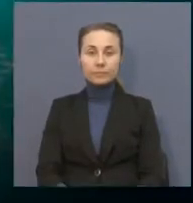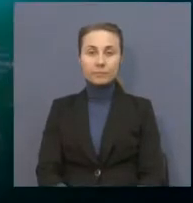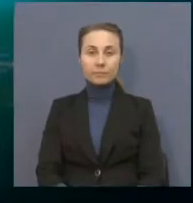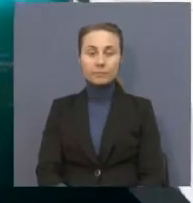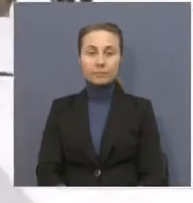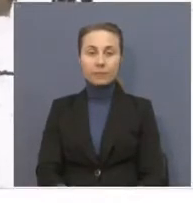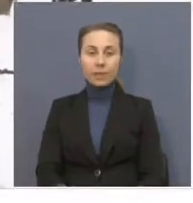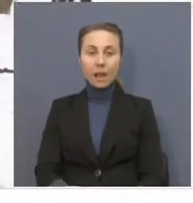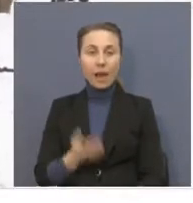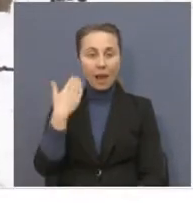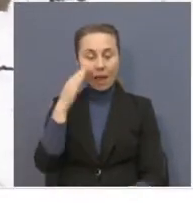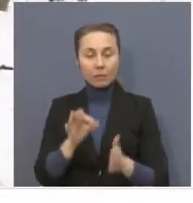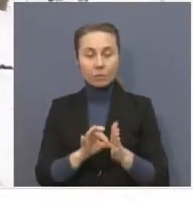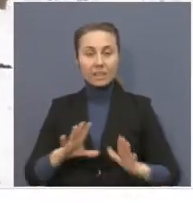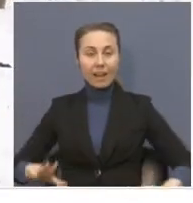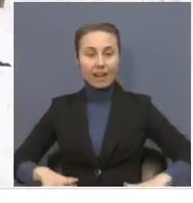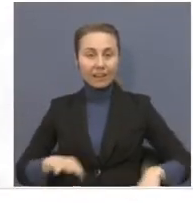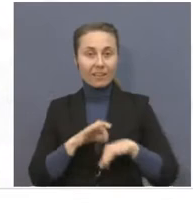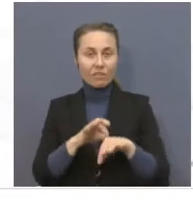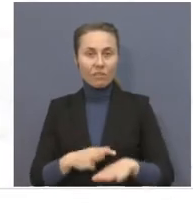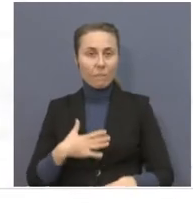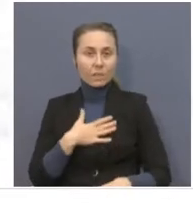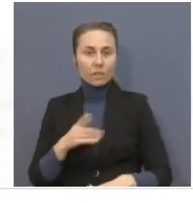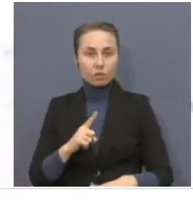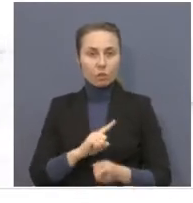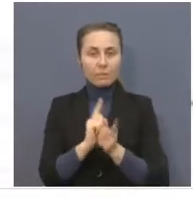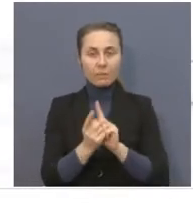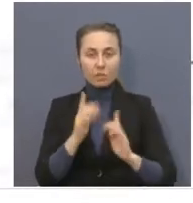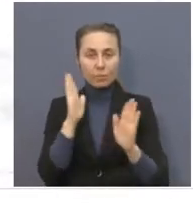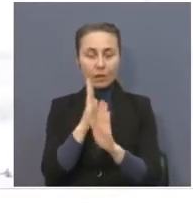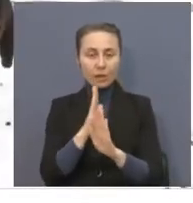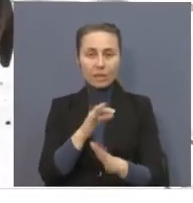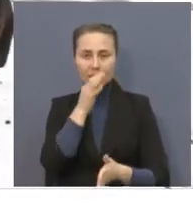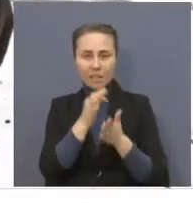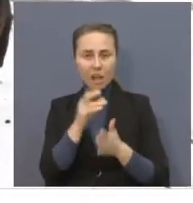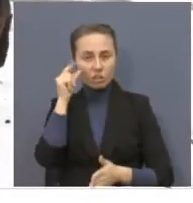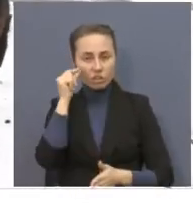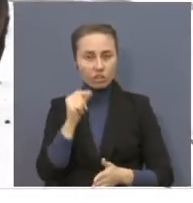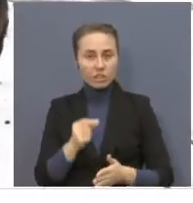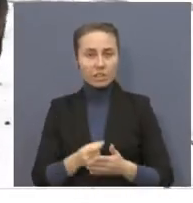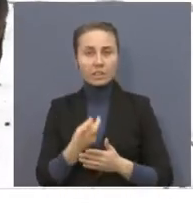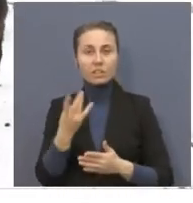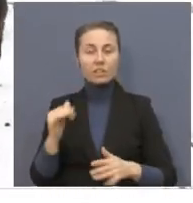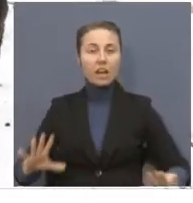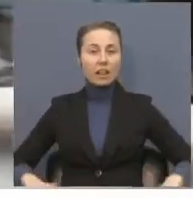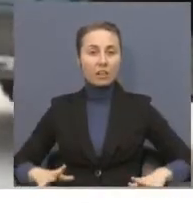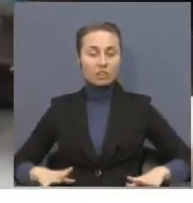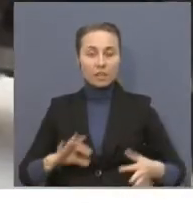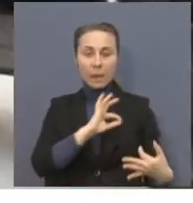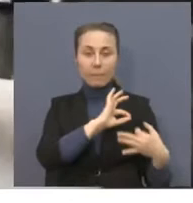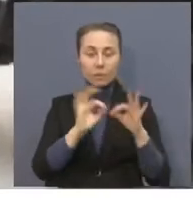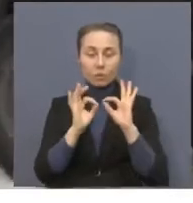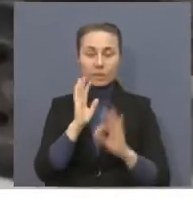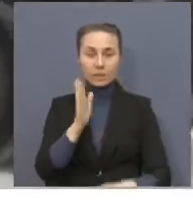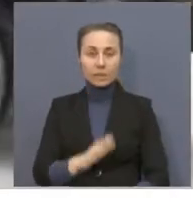Кубжасарова. Акмольские коневоды выражают беспокойство, что переменчивая погода скажется на численности лошадей. Об этом через несколько